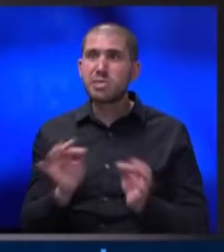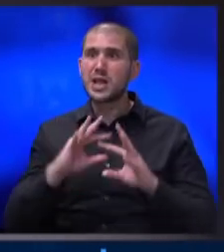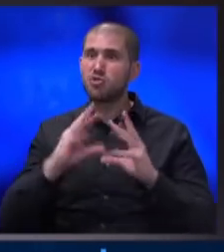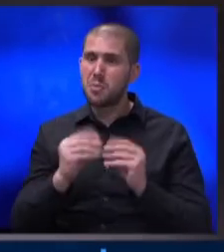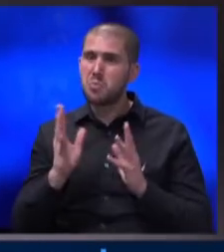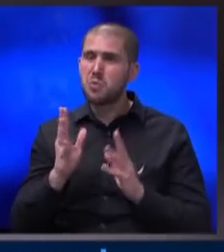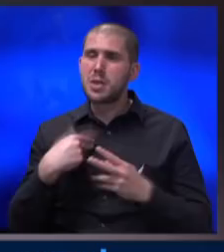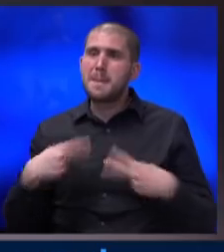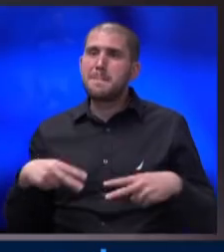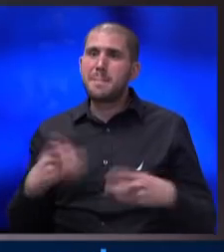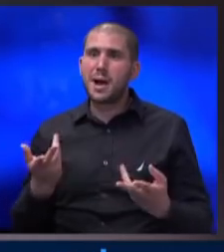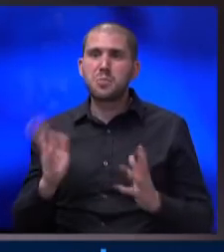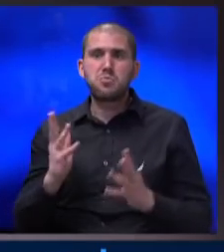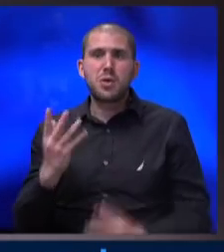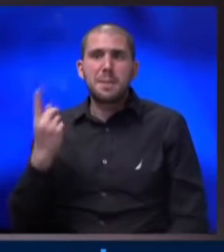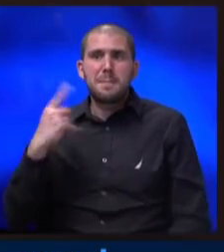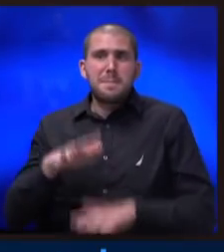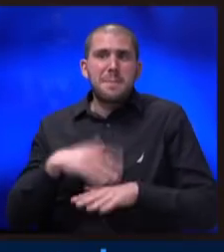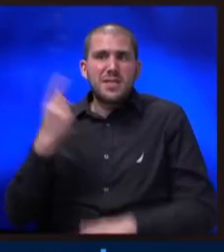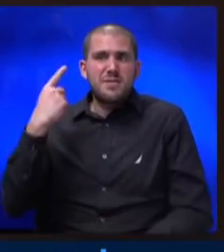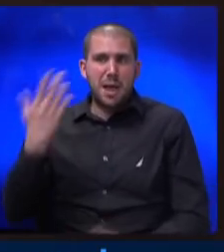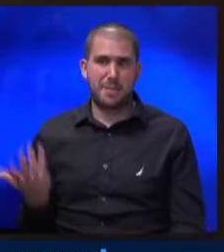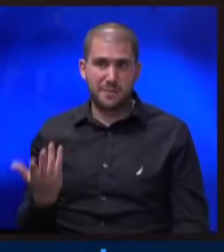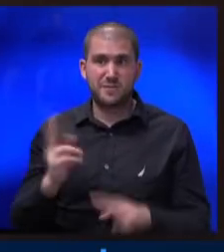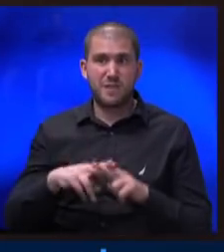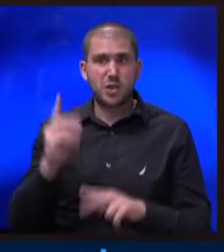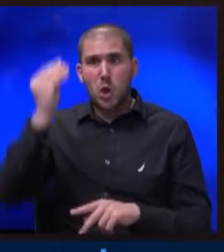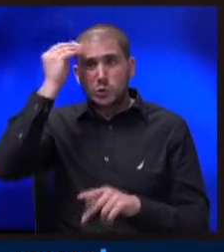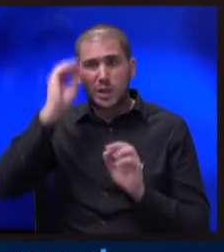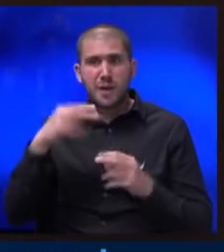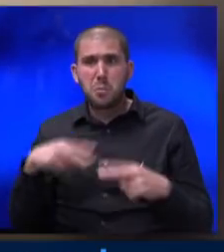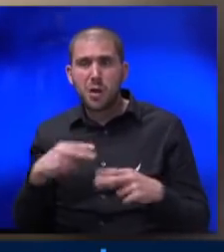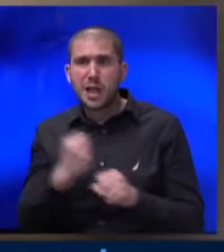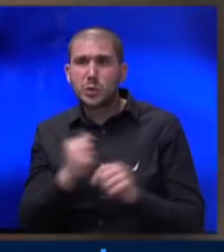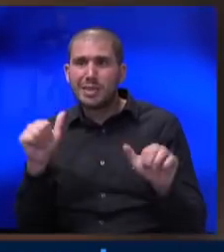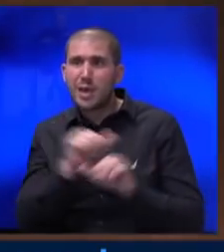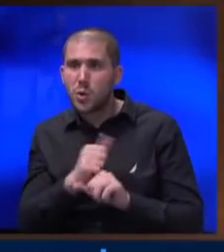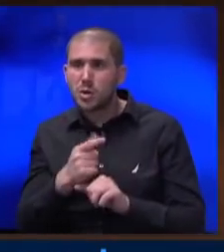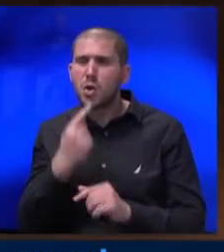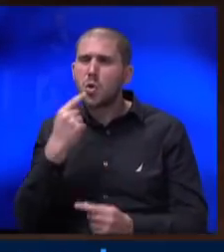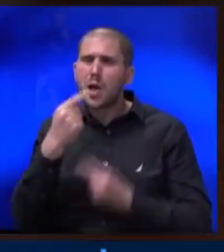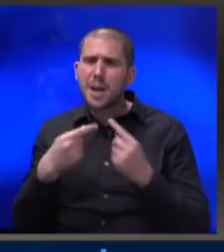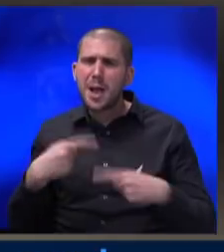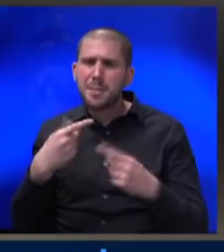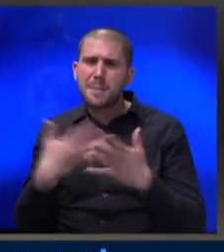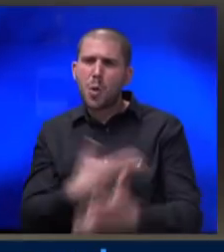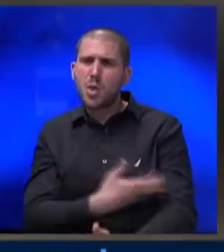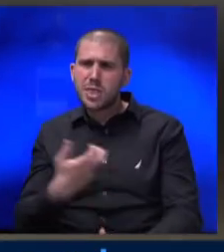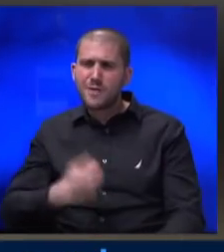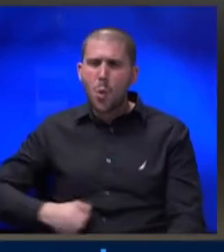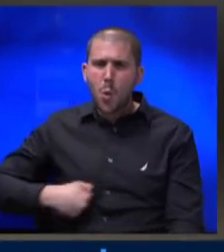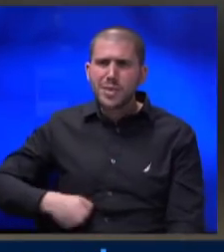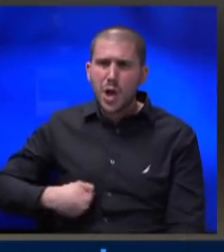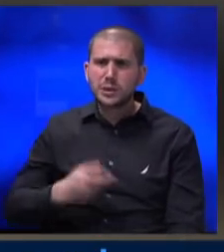נורא נורא פחדתי. זה כל כך מאיים הדבר הזה, ואז את לא זוכרת ואת פוחדת לעשות טעות. כל כמה ימים בדיקות דם ואולטרסאונד